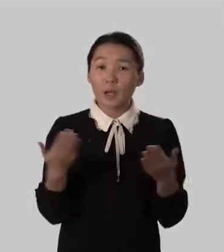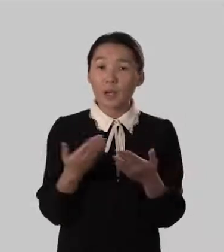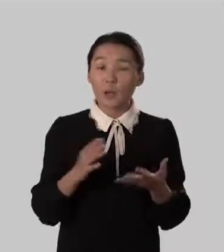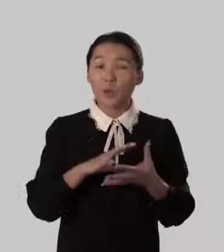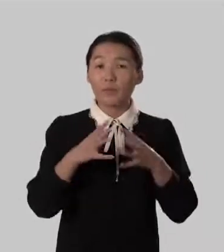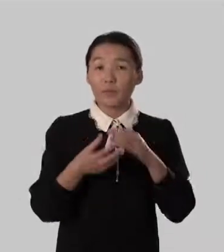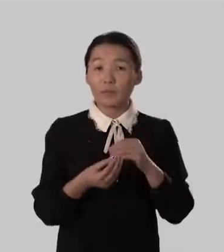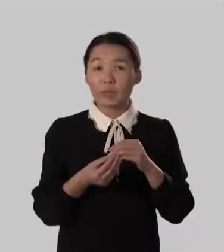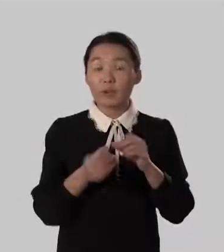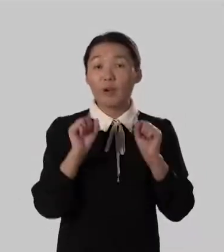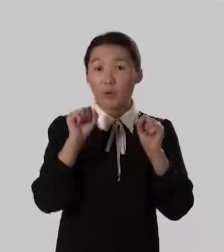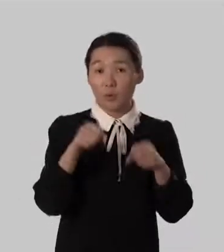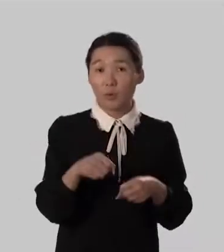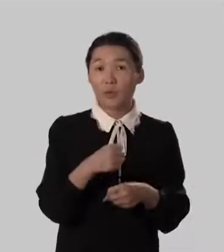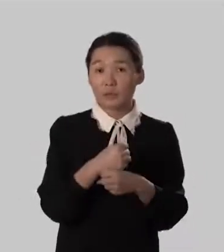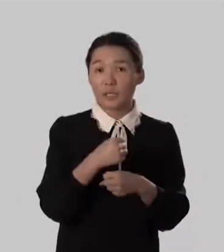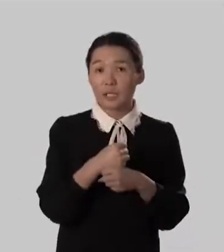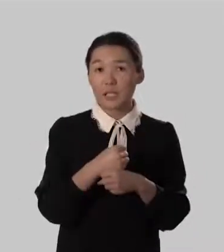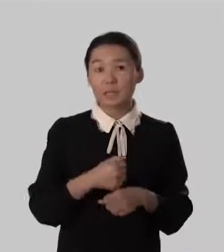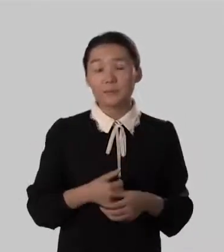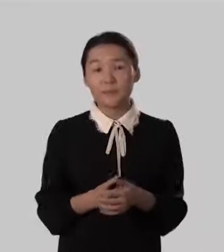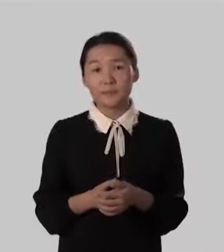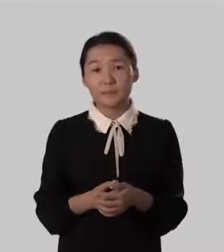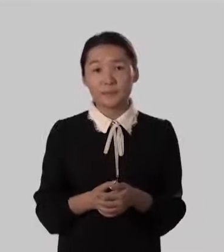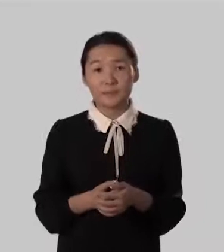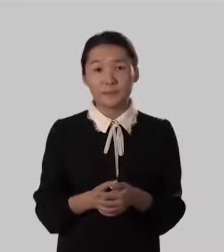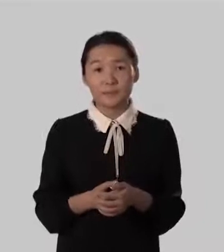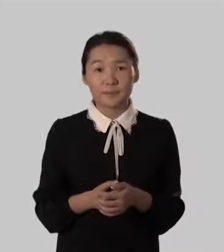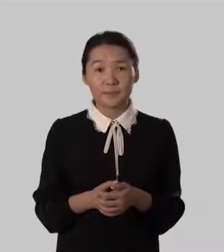какой вывод мы можем с вами сделать